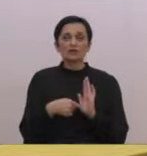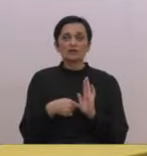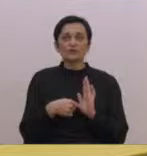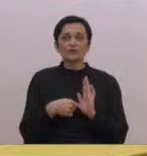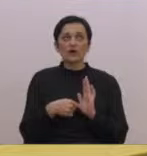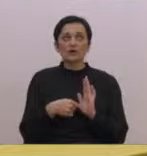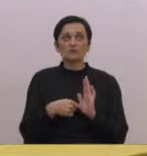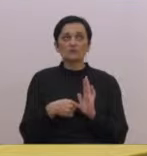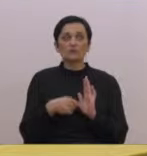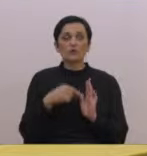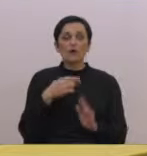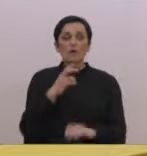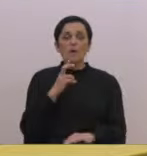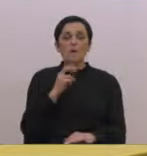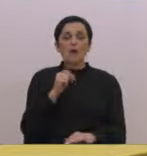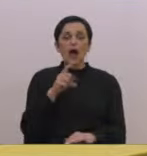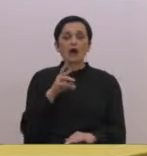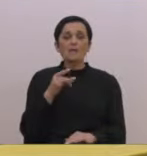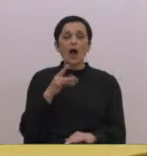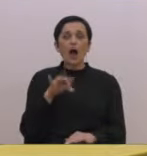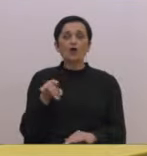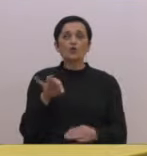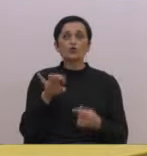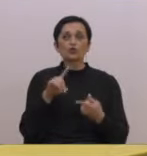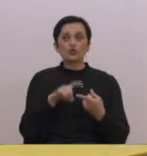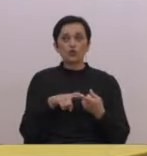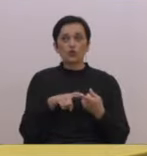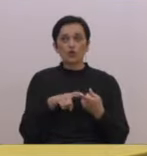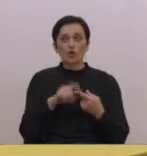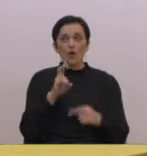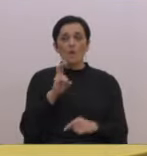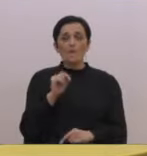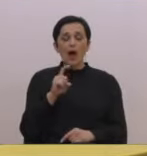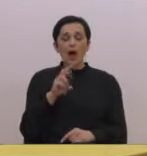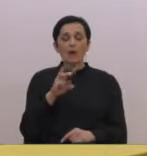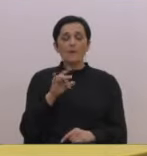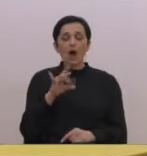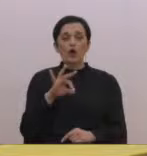ესე იგი ბახმაროსთან დაკავშირებით, ბახმაროში